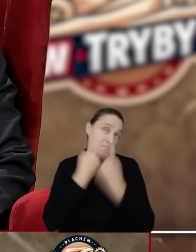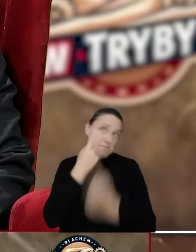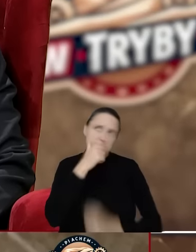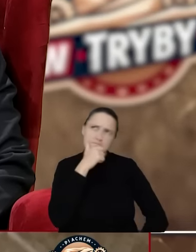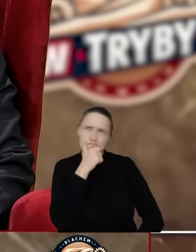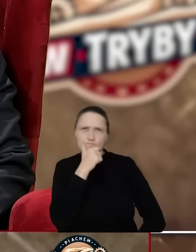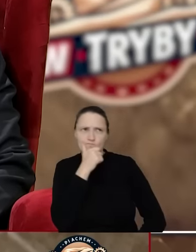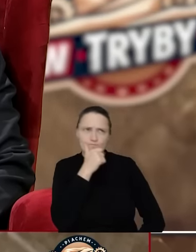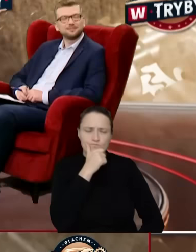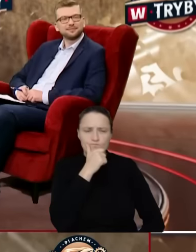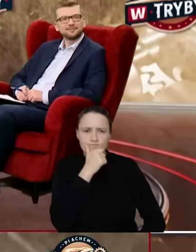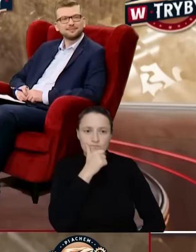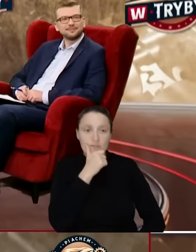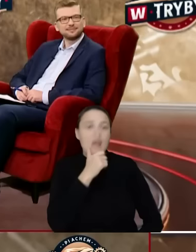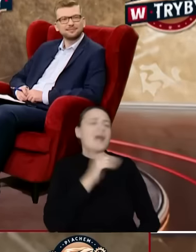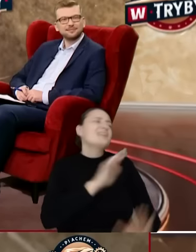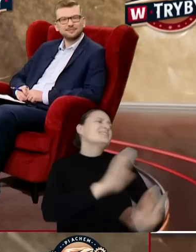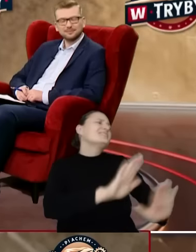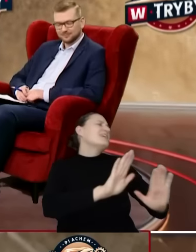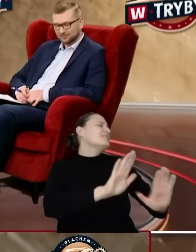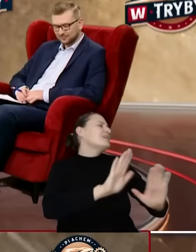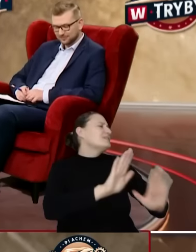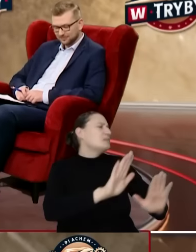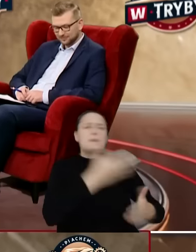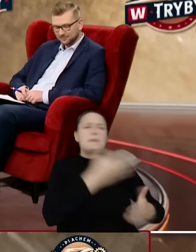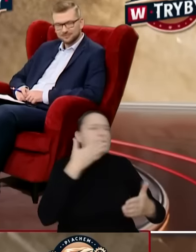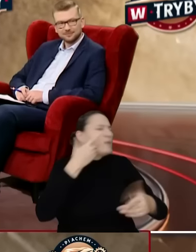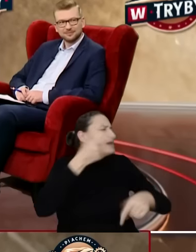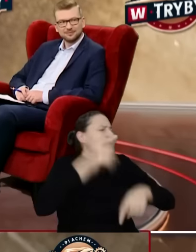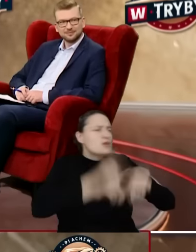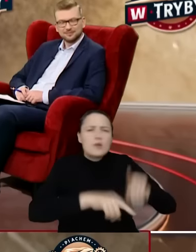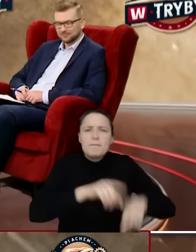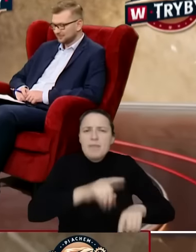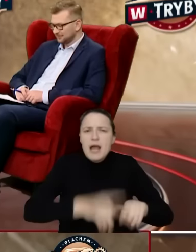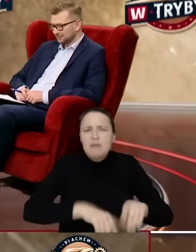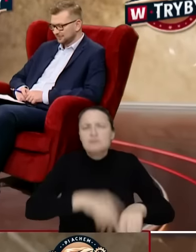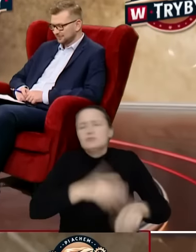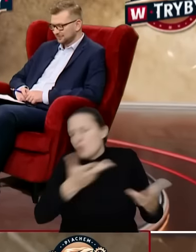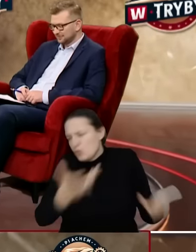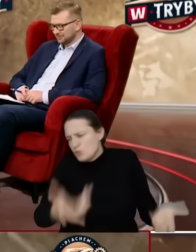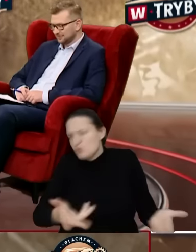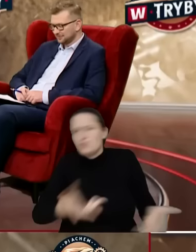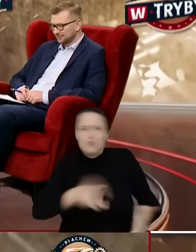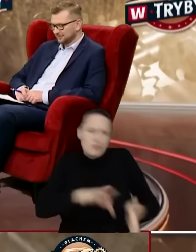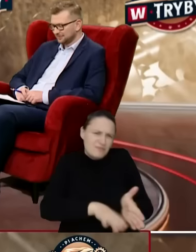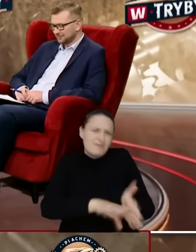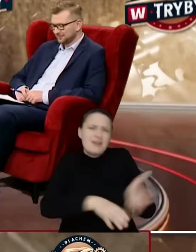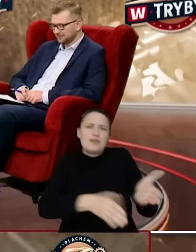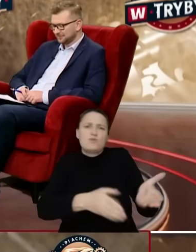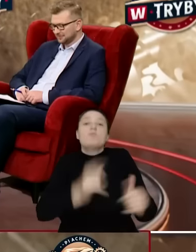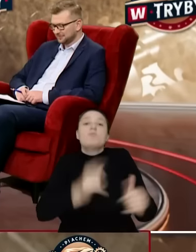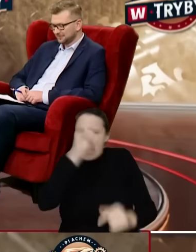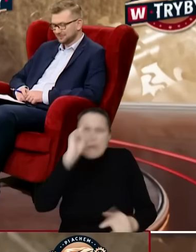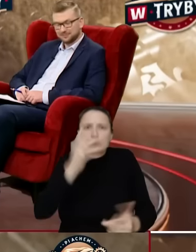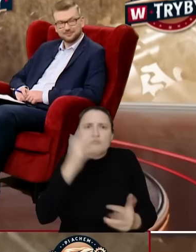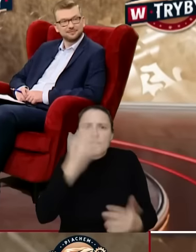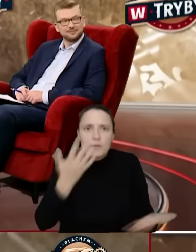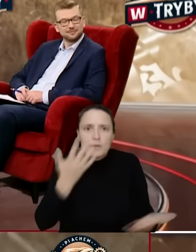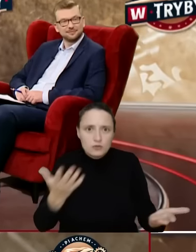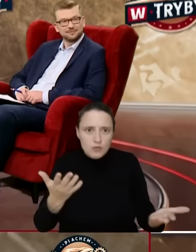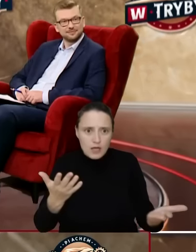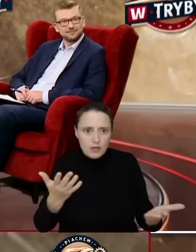Ale proszę państwa, w tym nie ma nic nienormalnego. Proszę zauważyć, jak wy sobie to w ogóle ludzie wyobrażacie. Pani